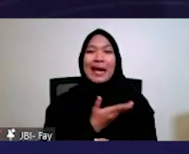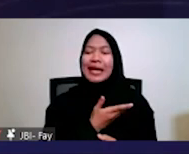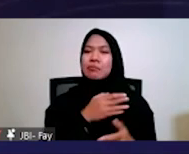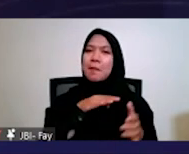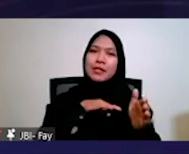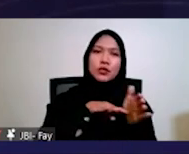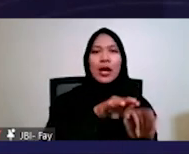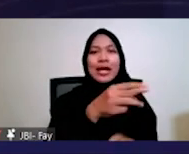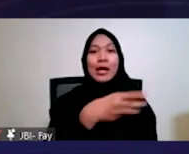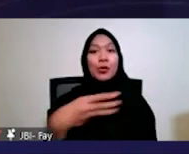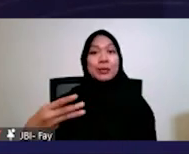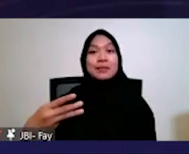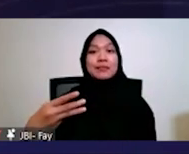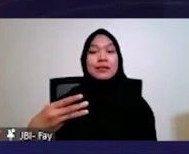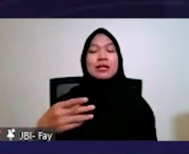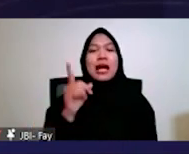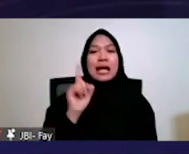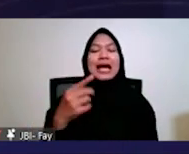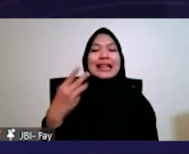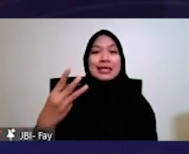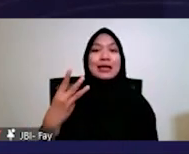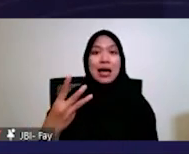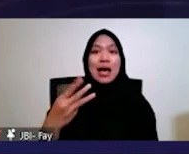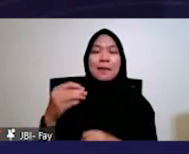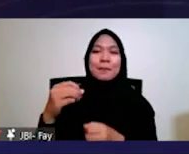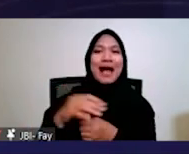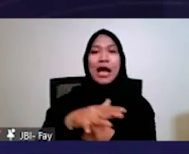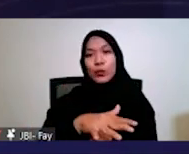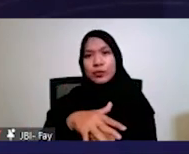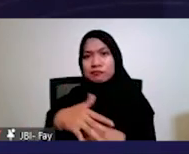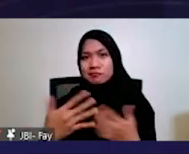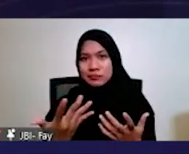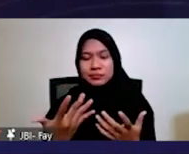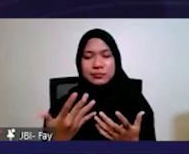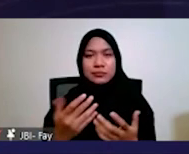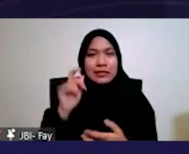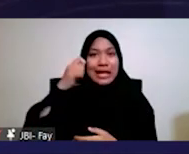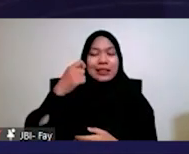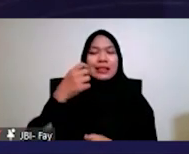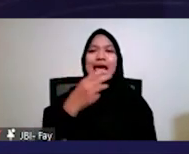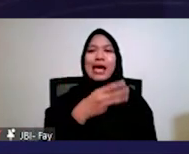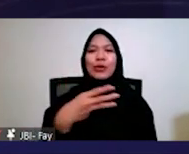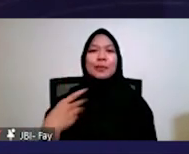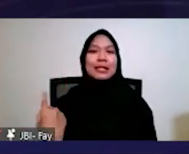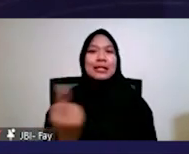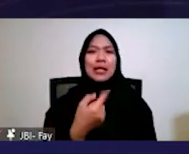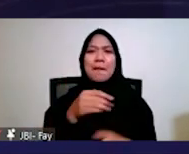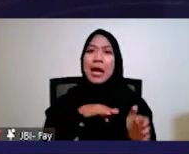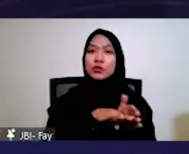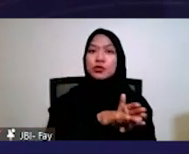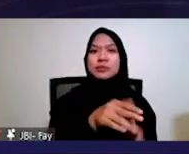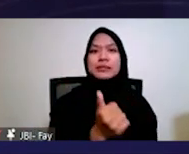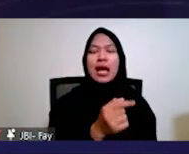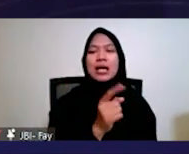ekonomi kita ada tiga yang berpengaruh ingat ekonomi kita akan maju ada